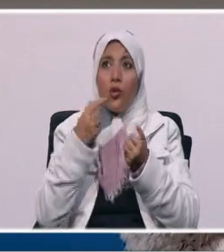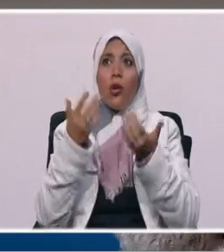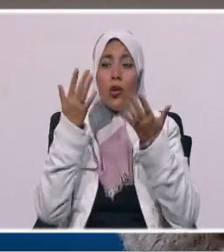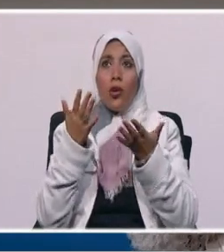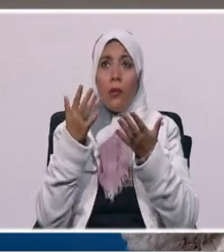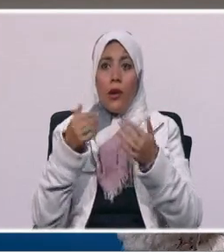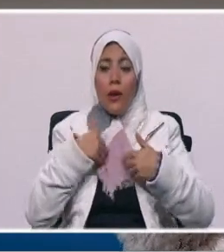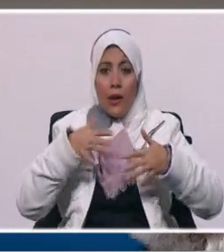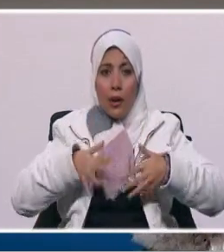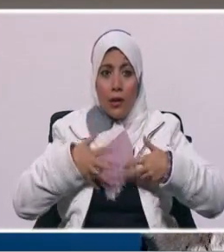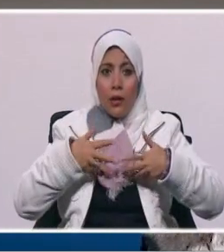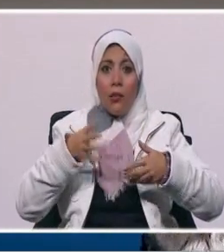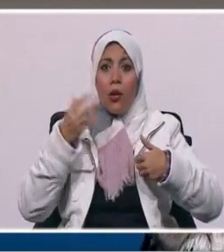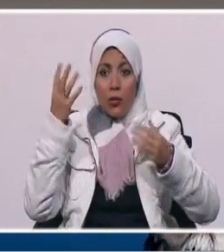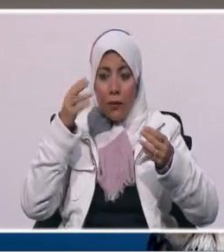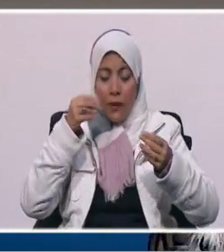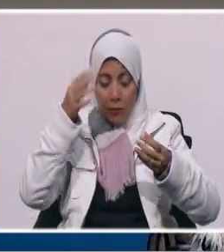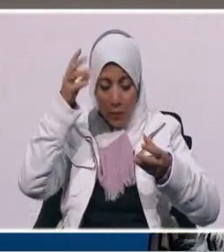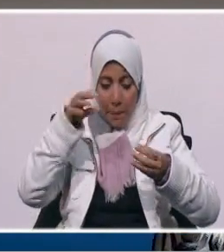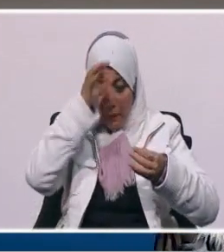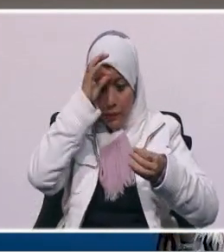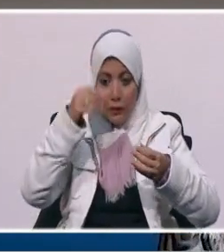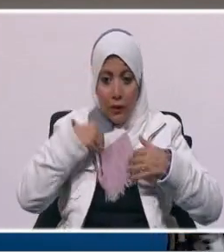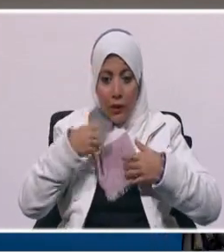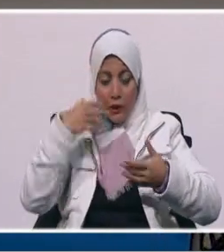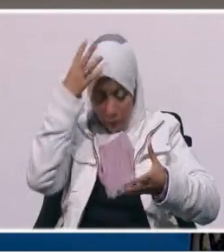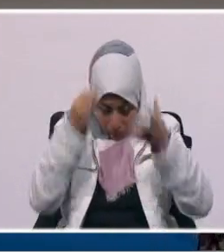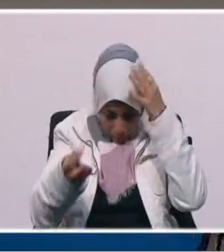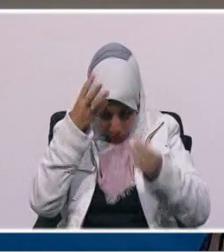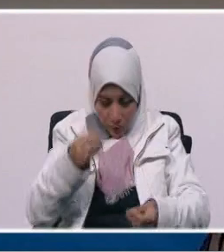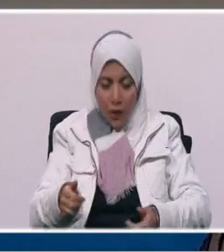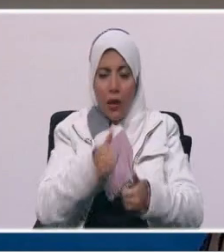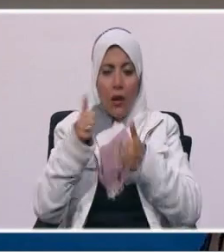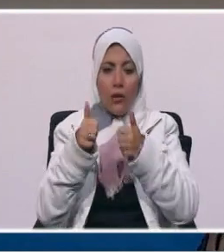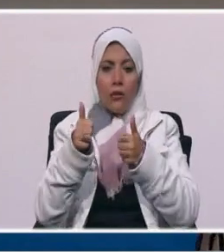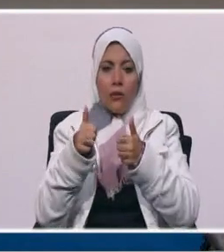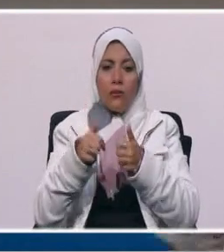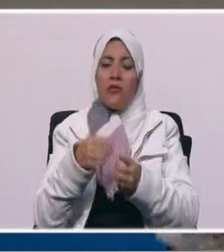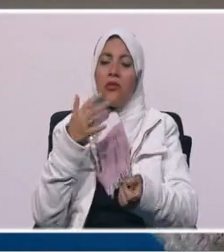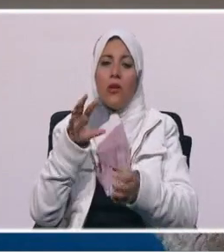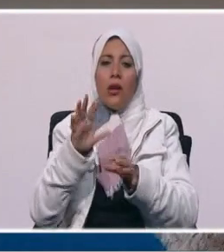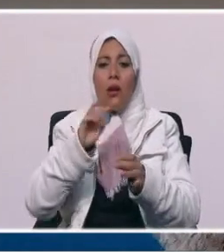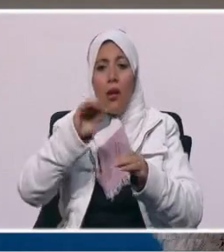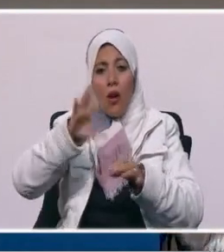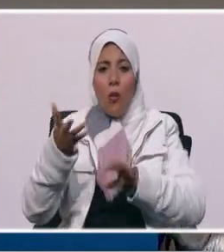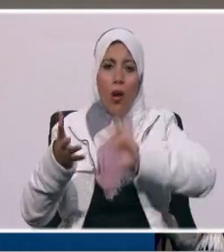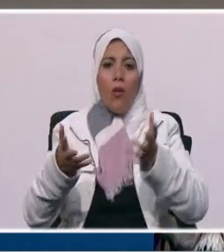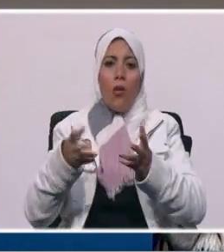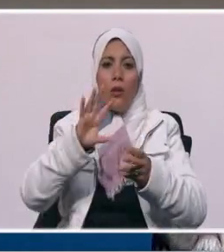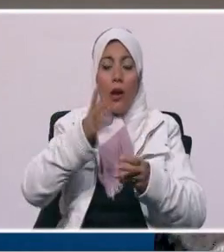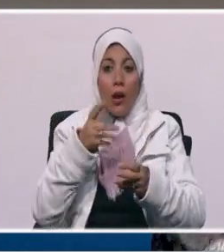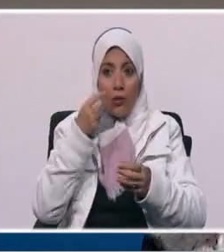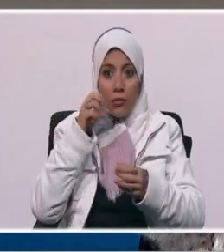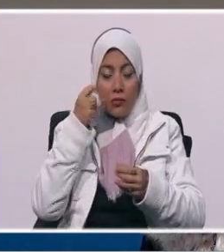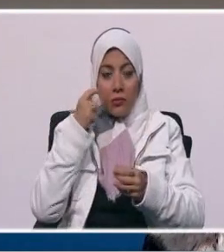لو جالي كانسر كان ارحم بالنسبه لي، لانه الكانسر يا في امل يا ما فيش امل، يا كده يا كده، يا هتخف